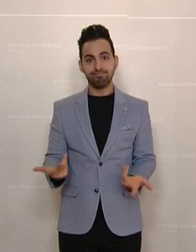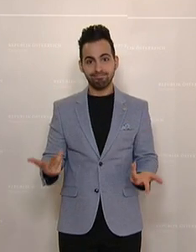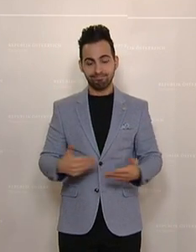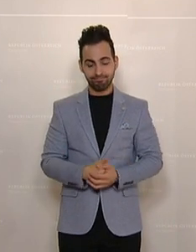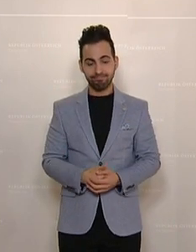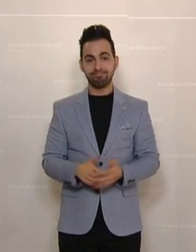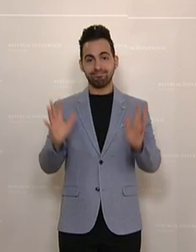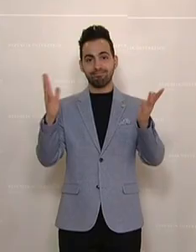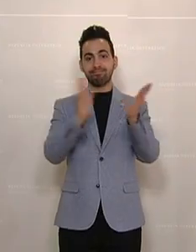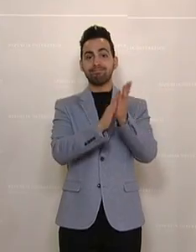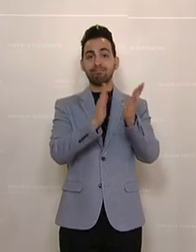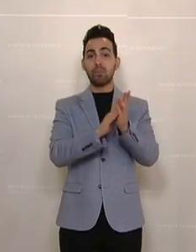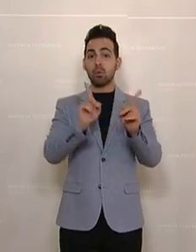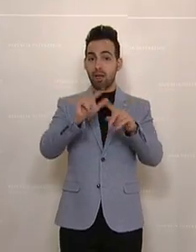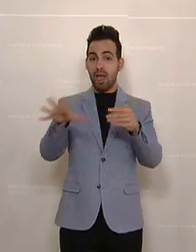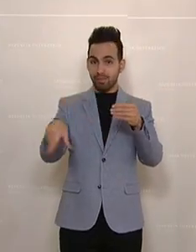Und